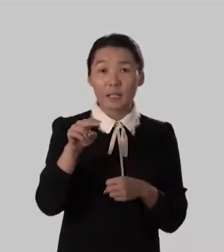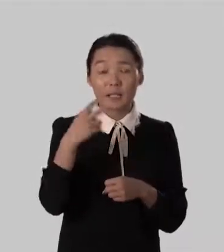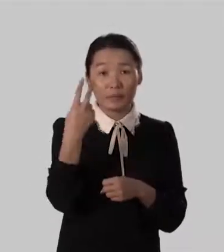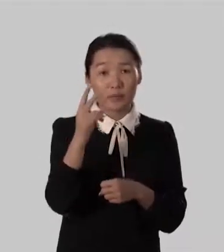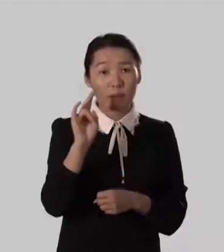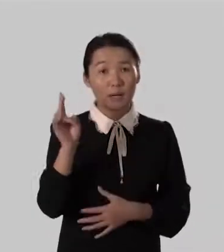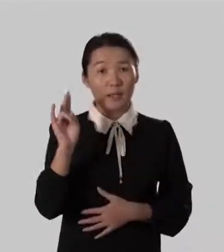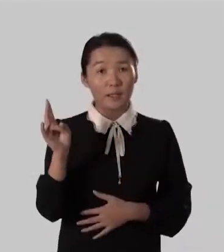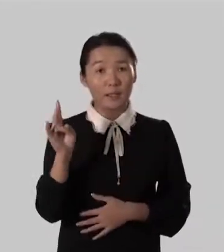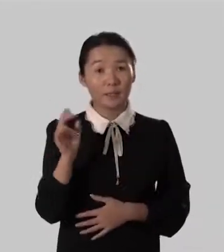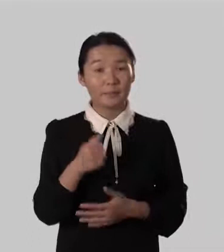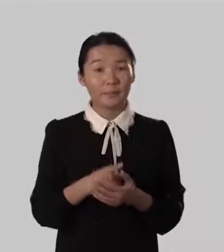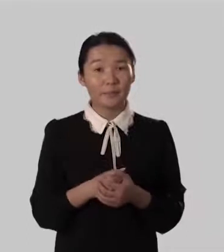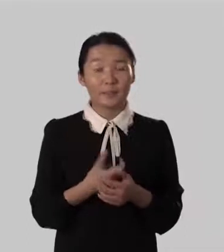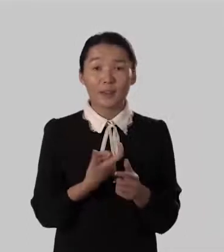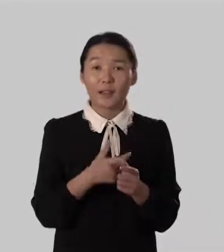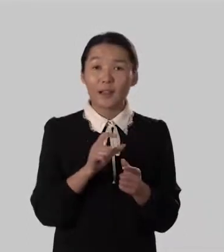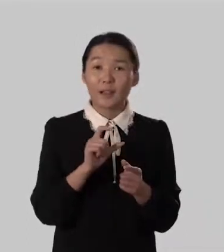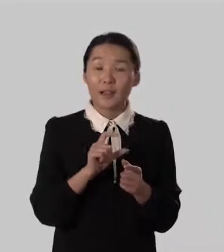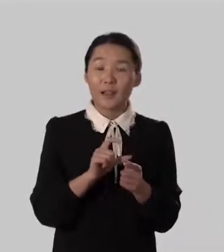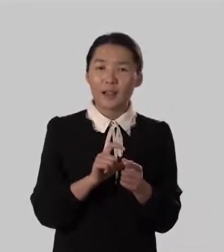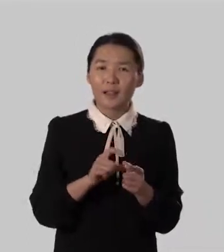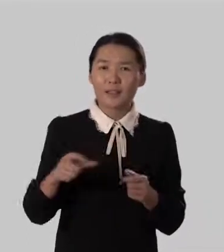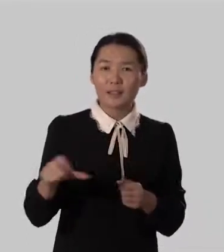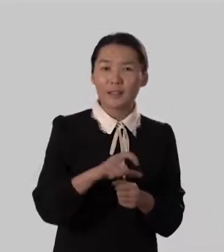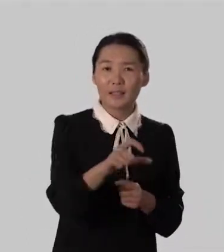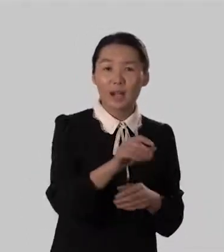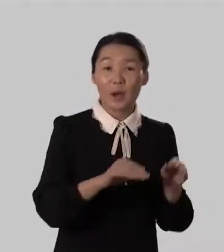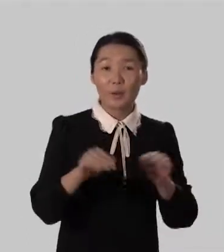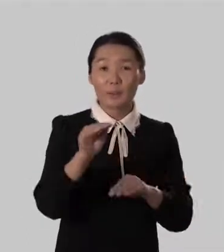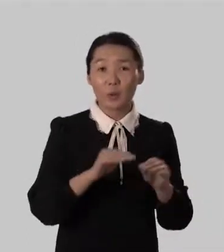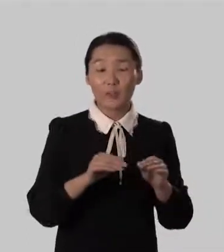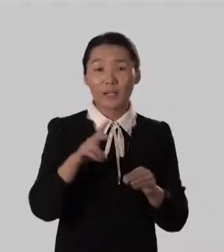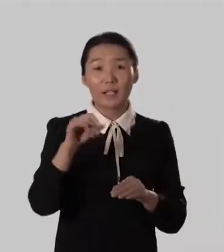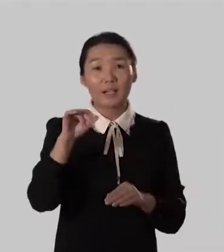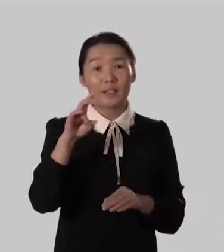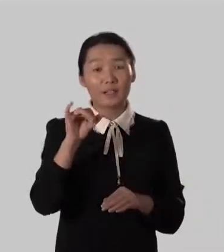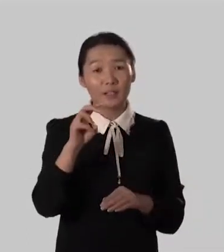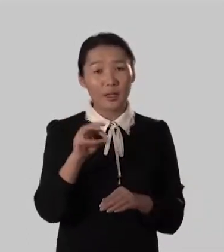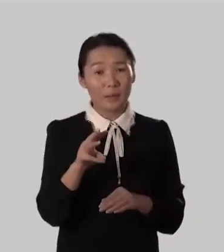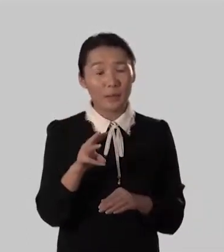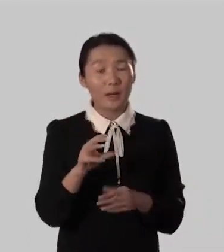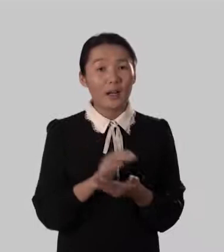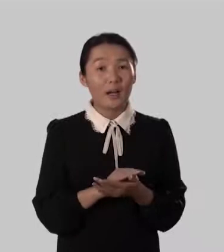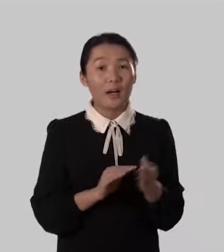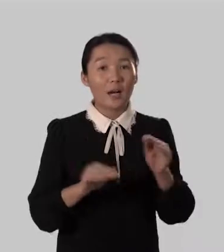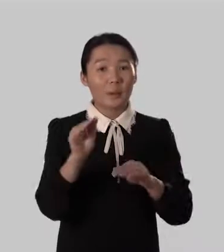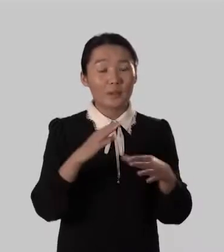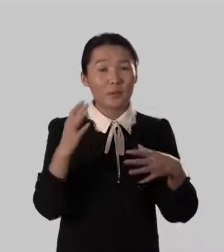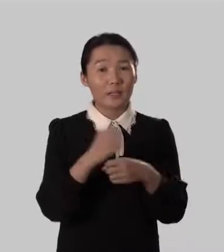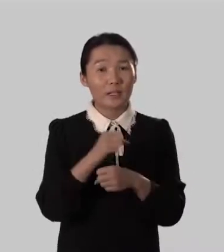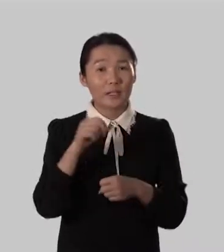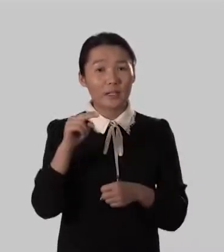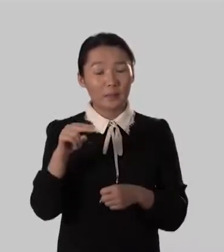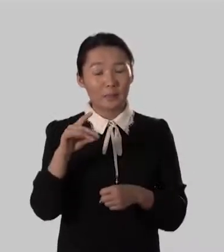двумя н эта река образована ледником образована это краткое причастие